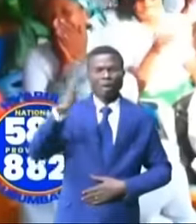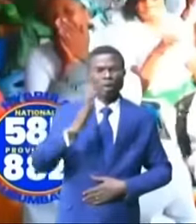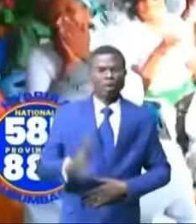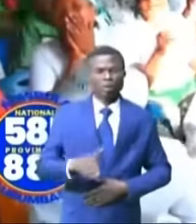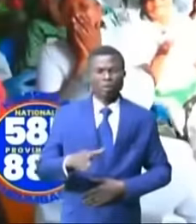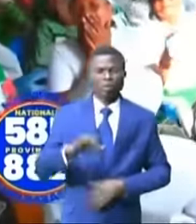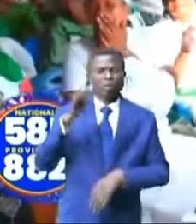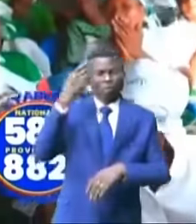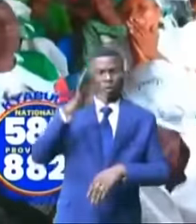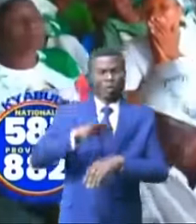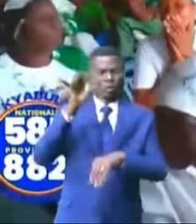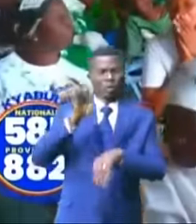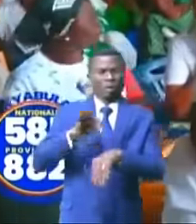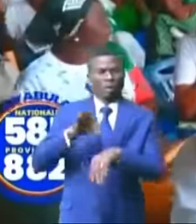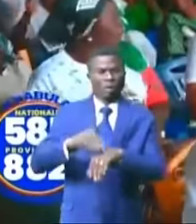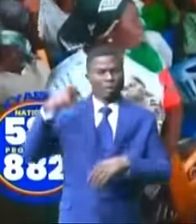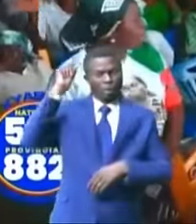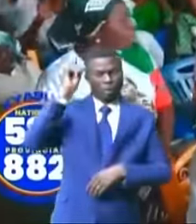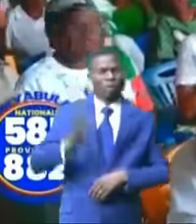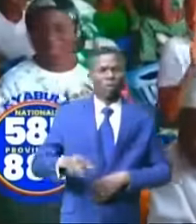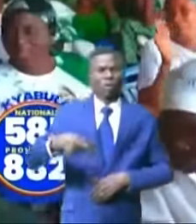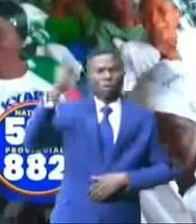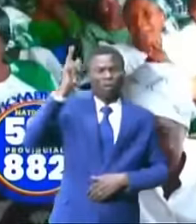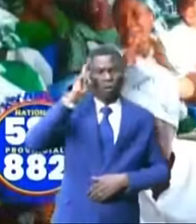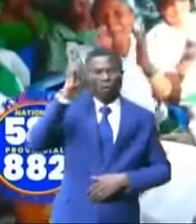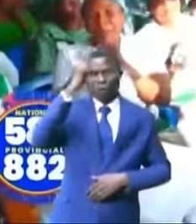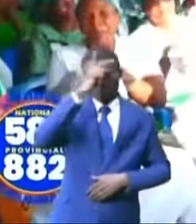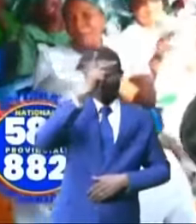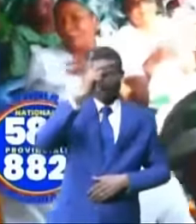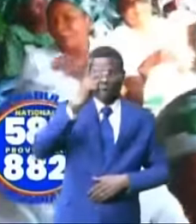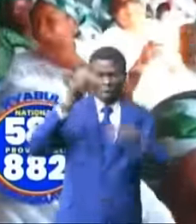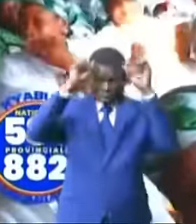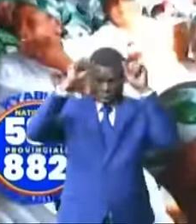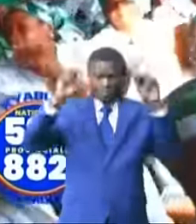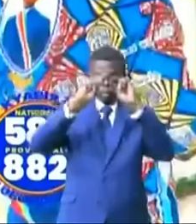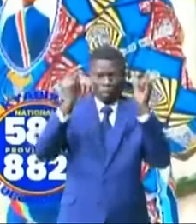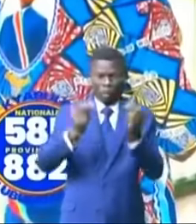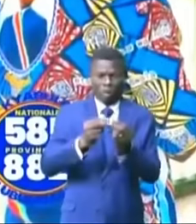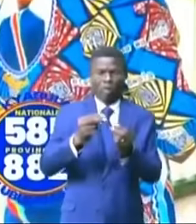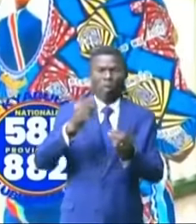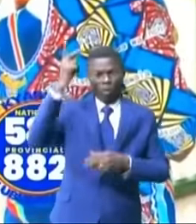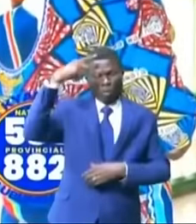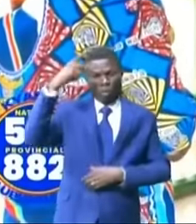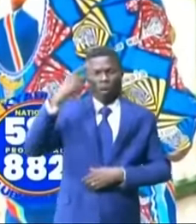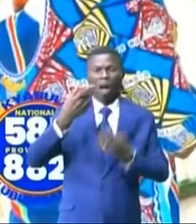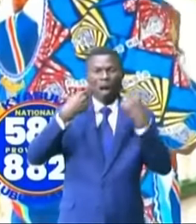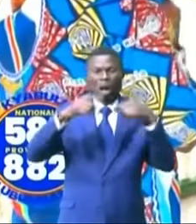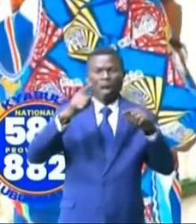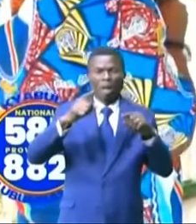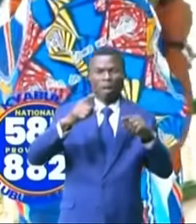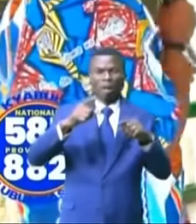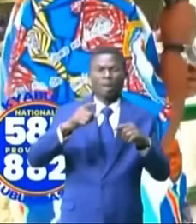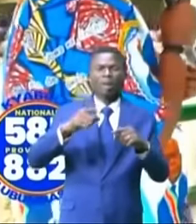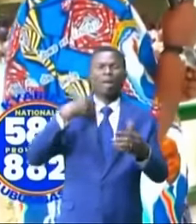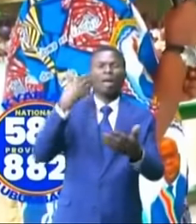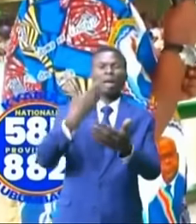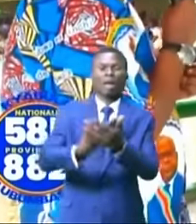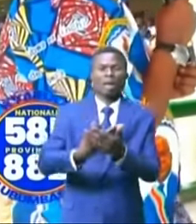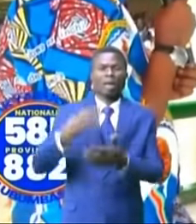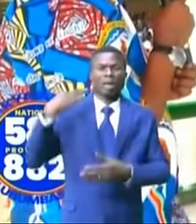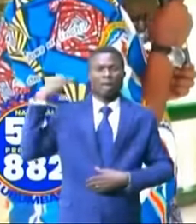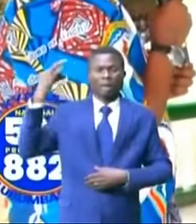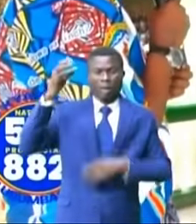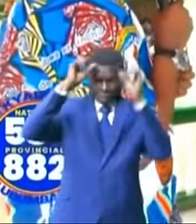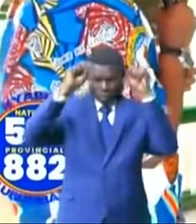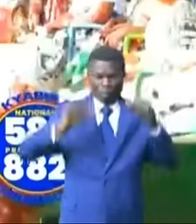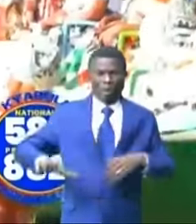Profitant de l'occasion, le gouverneur du Haut-Katanga et également président de l'ARDF leur a annoncé l'arrivée imminente du candidat président